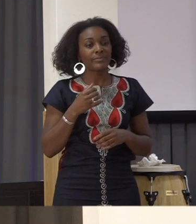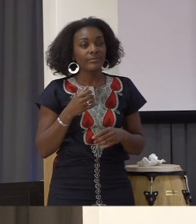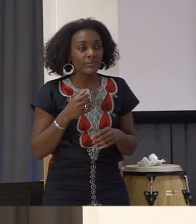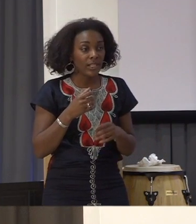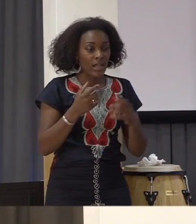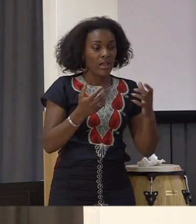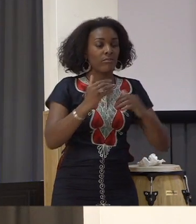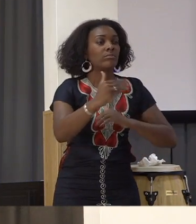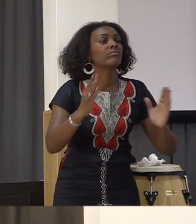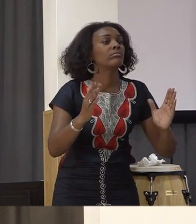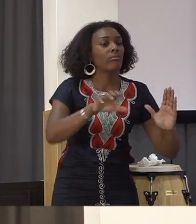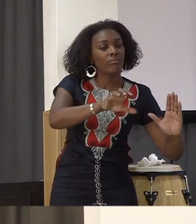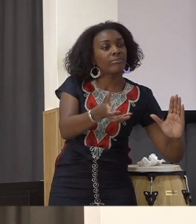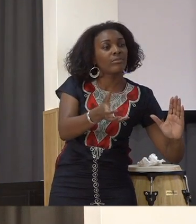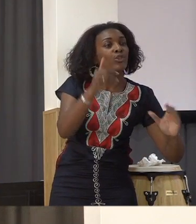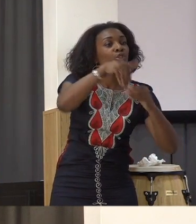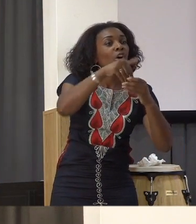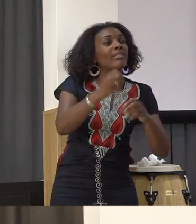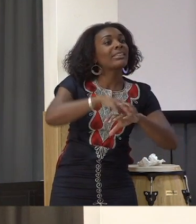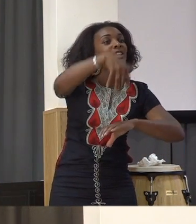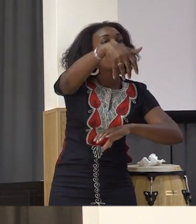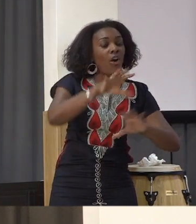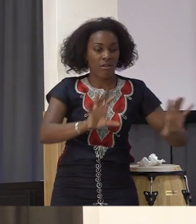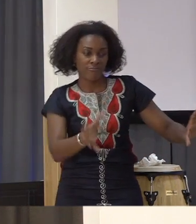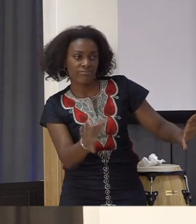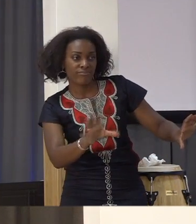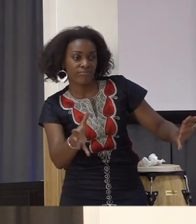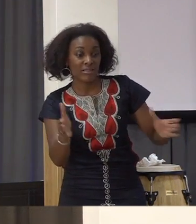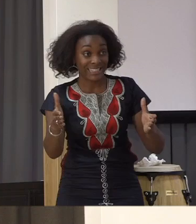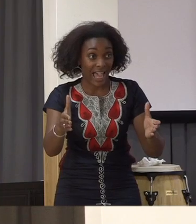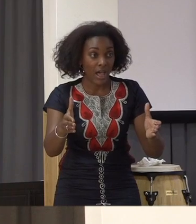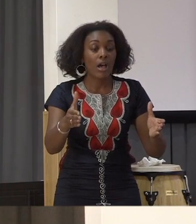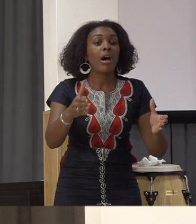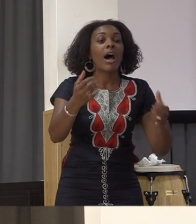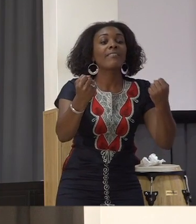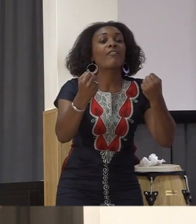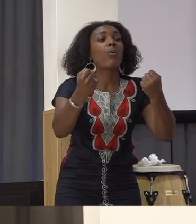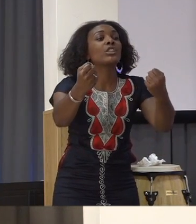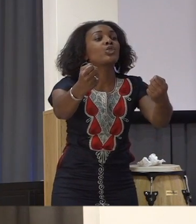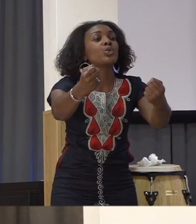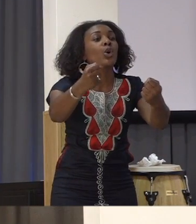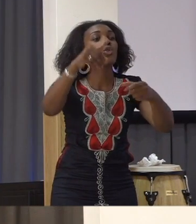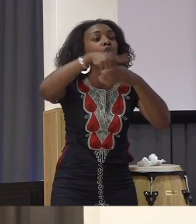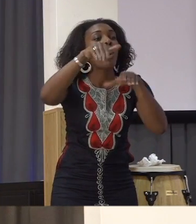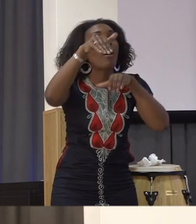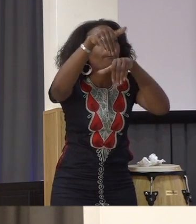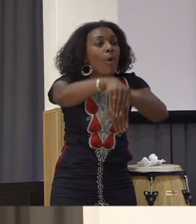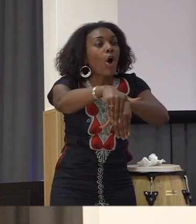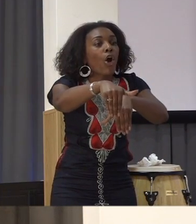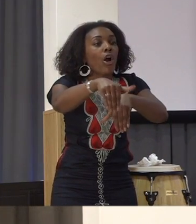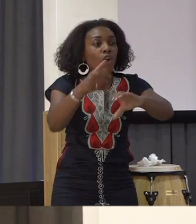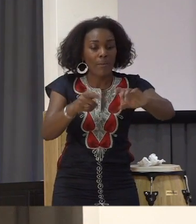corbillard. Eh oui. Avec quoi tu vas quitter ce monde? Avec ton écran plasma 90